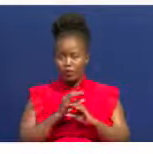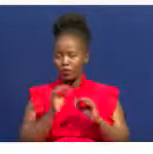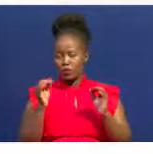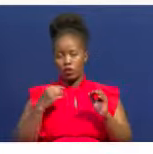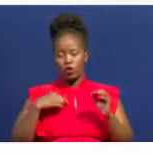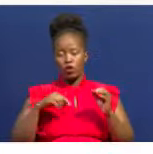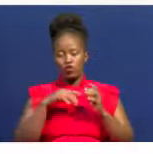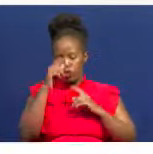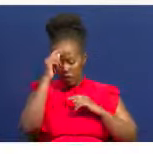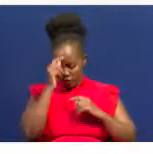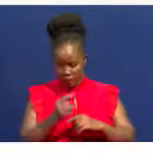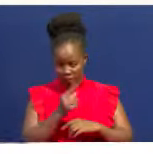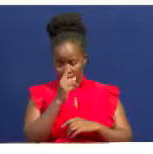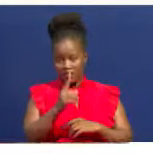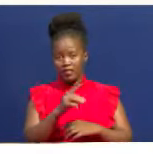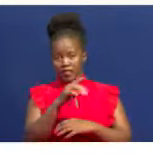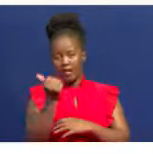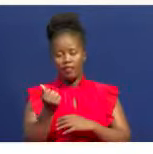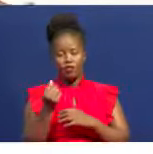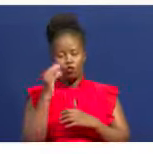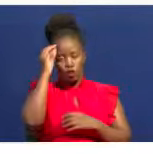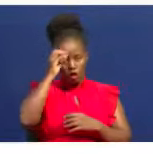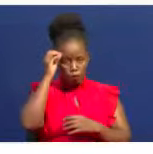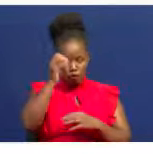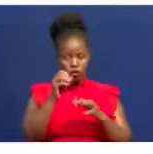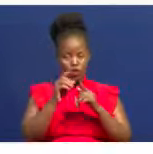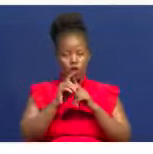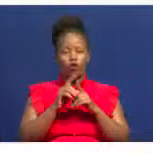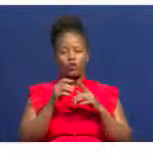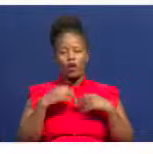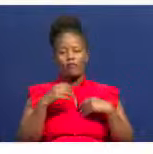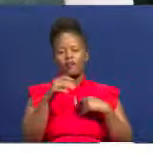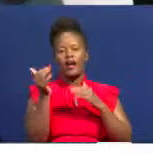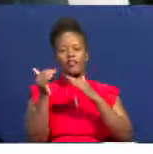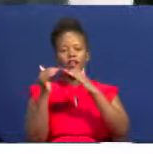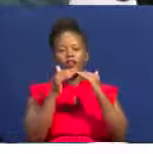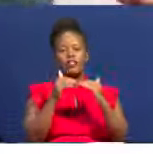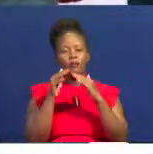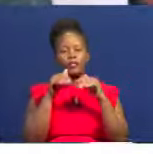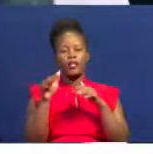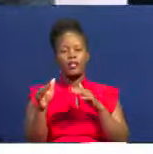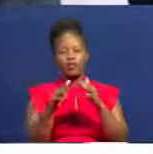each other's opinion and wait for democratic ways of resolving our dispute.